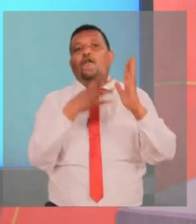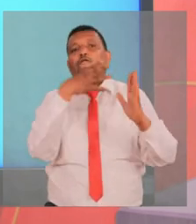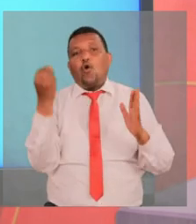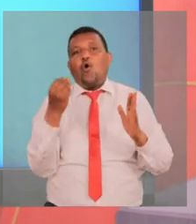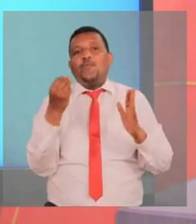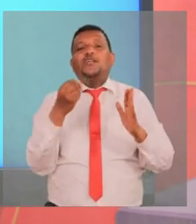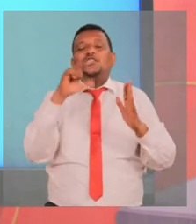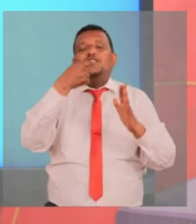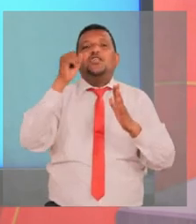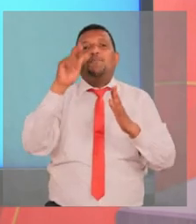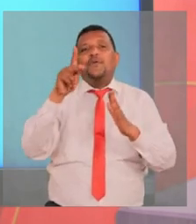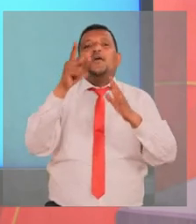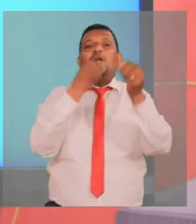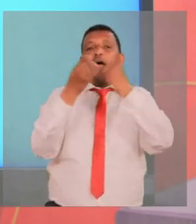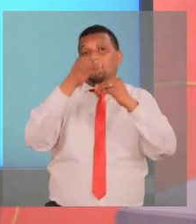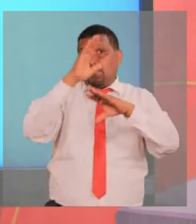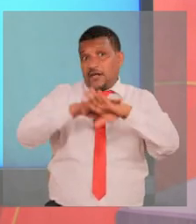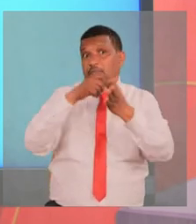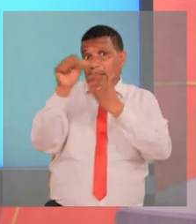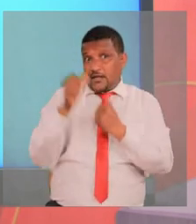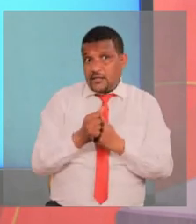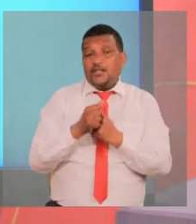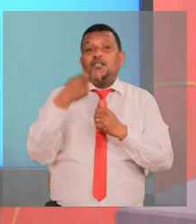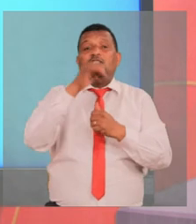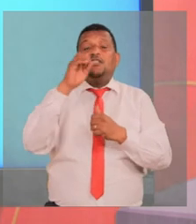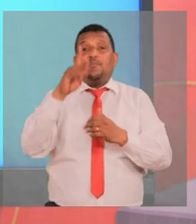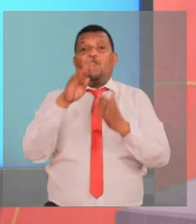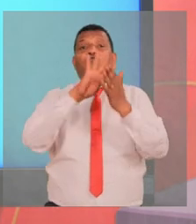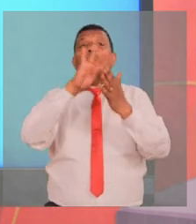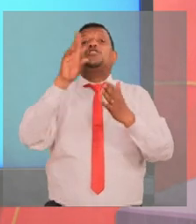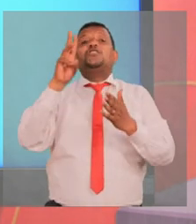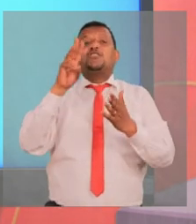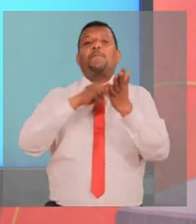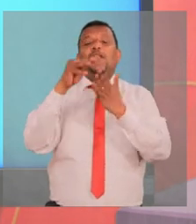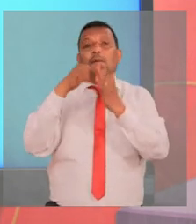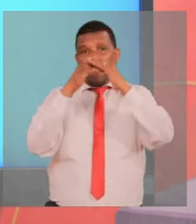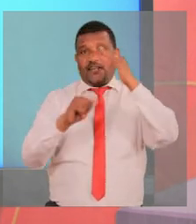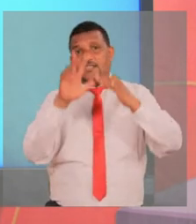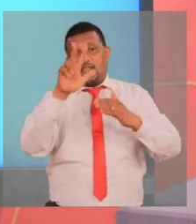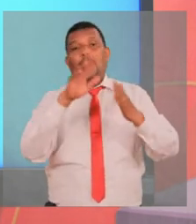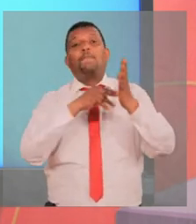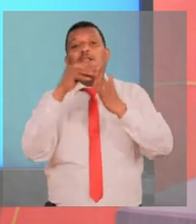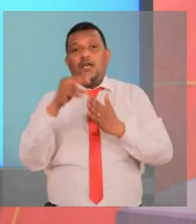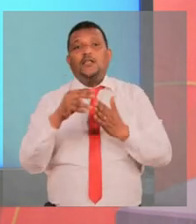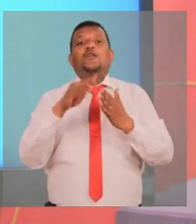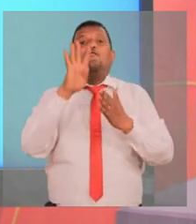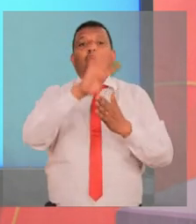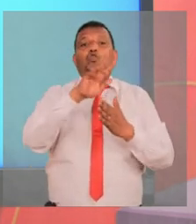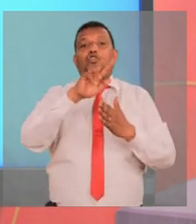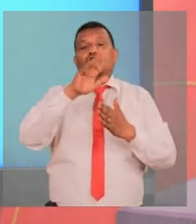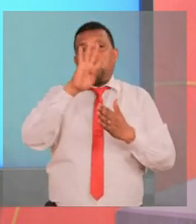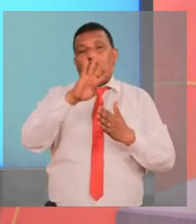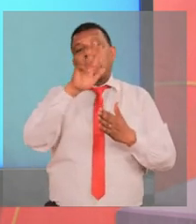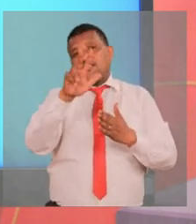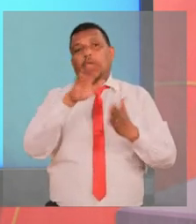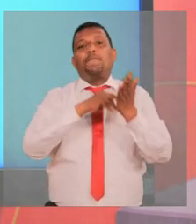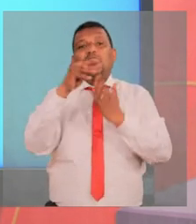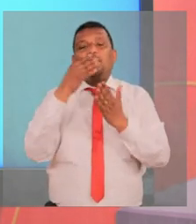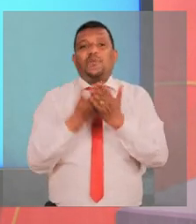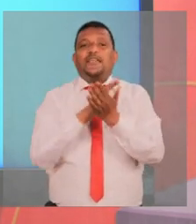पेज 7 मार्केट प्राइस एंड वेक अप सिड 6 - 06 नवंबर